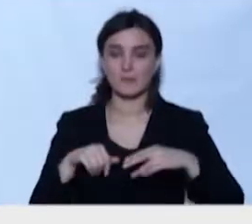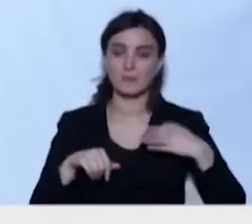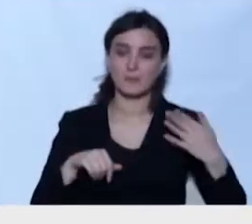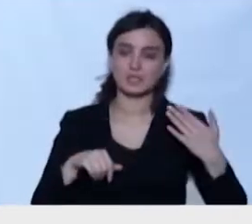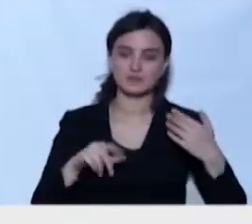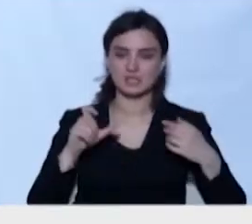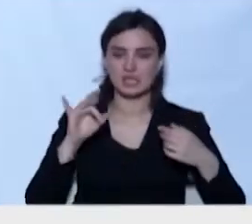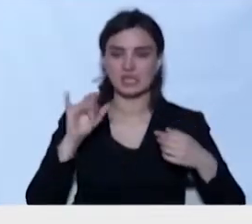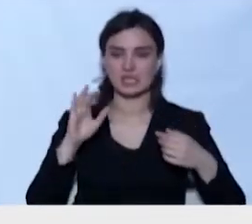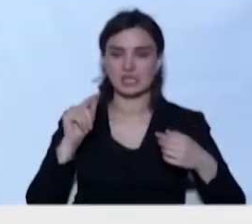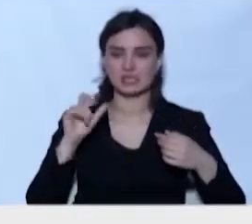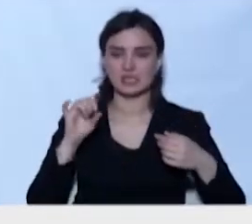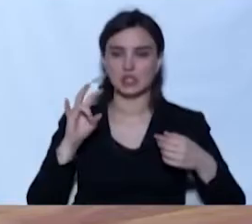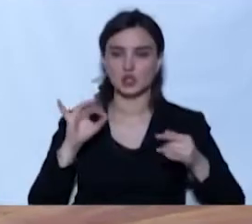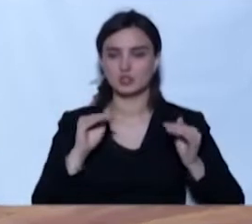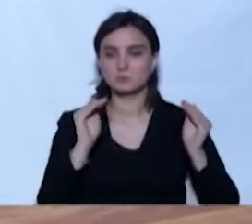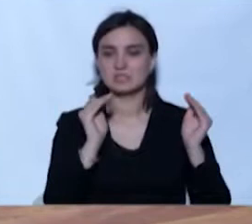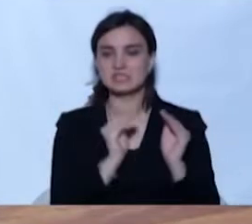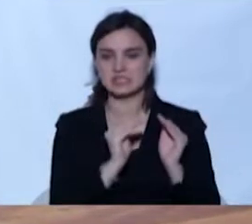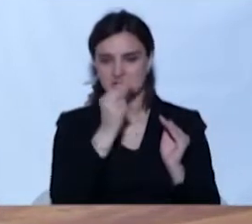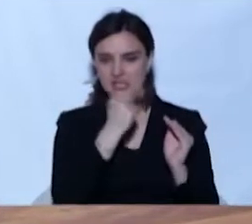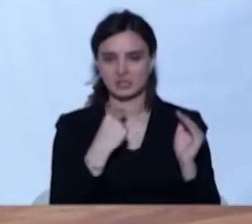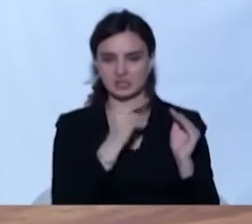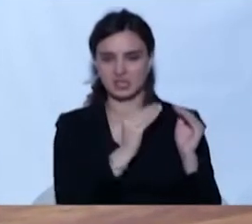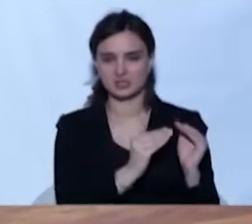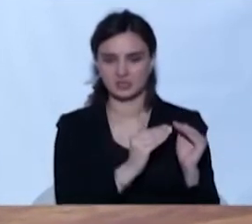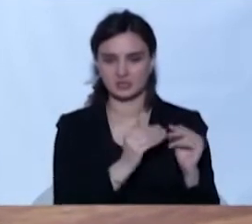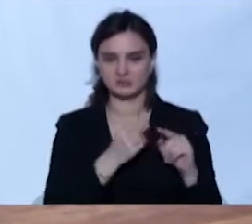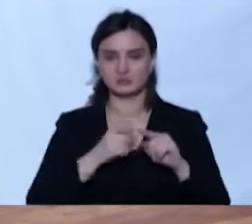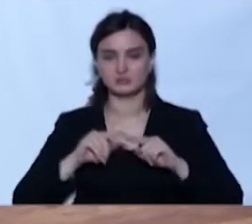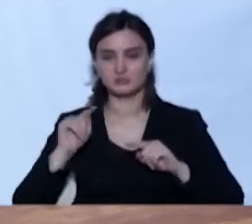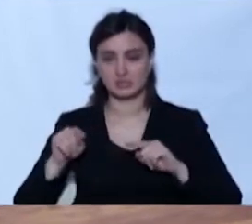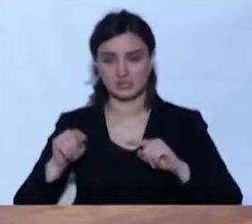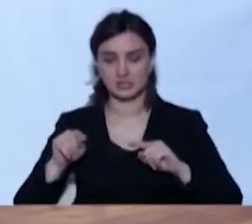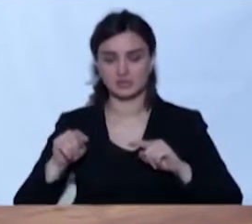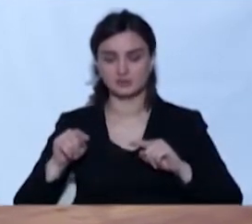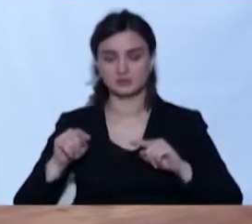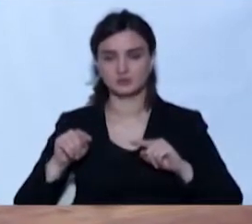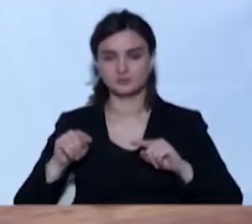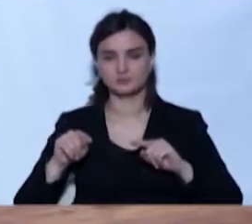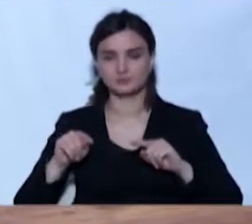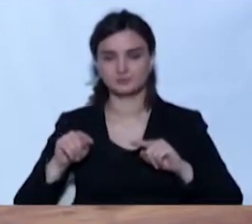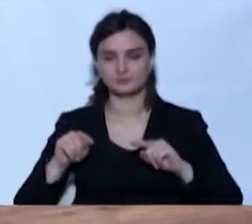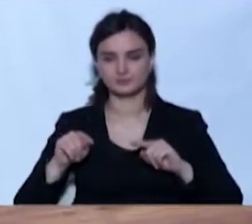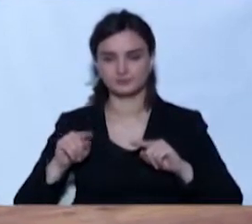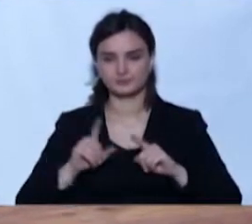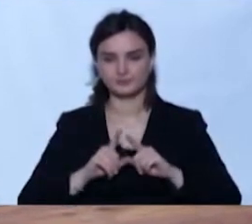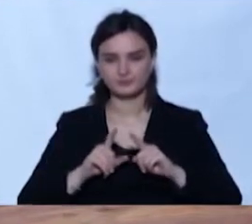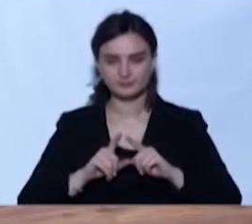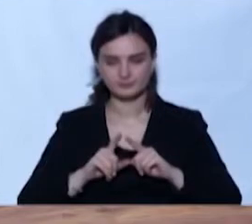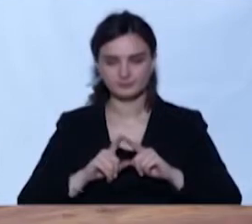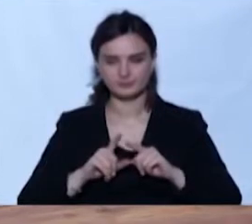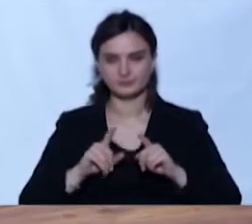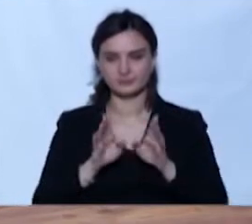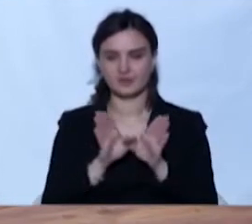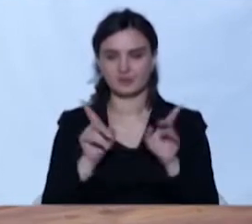მცირე ზომის ტაძარი. პართენონი იშლება არა ფრონტალურად წინიდან კი არა, არამედ გვერდულად, აი ესე